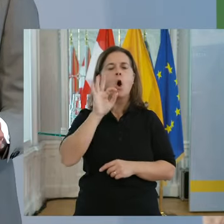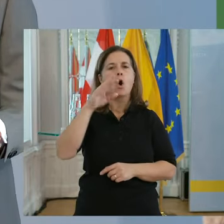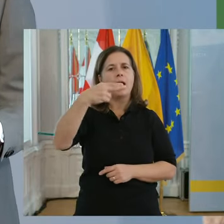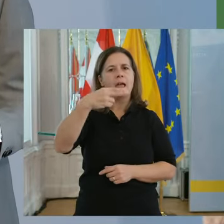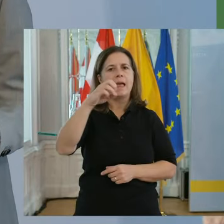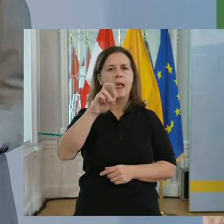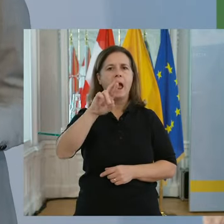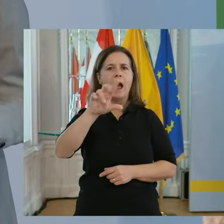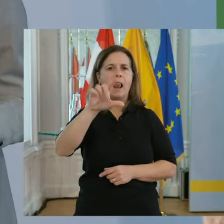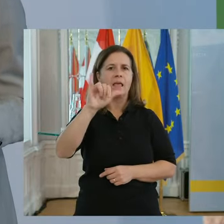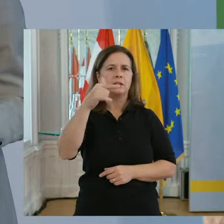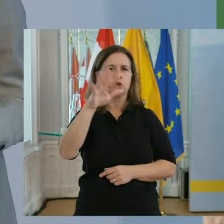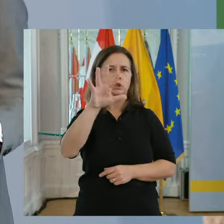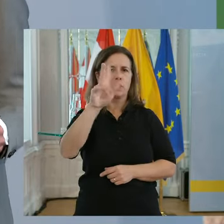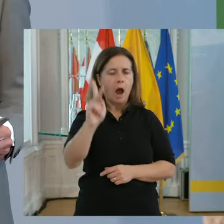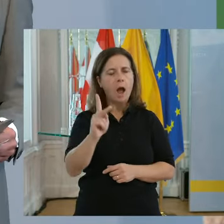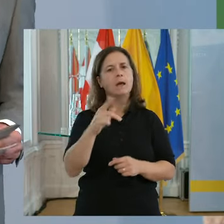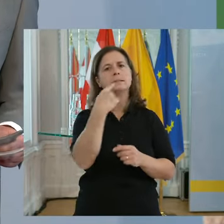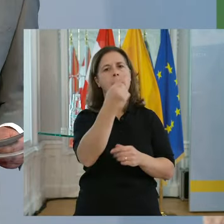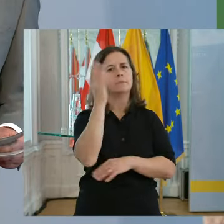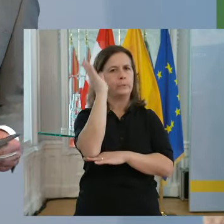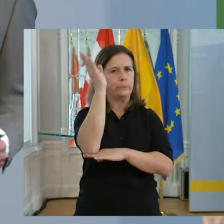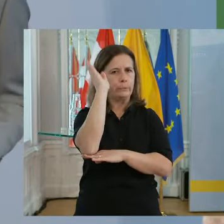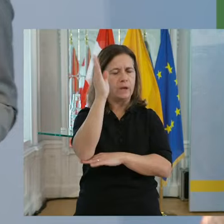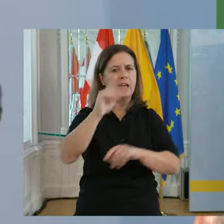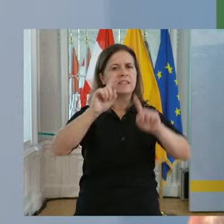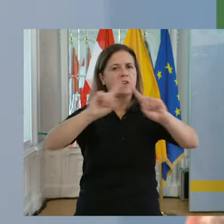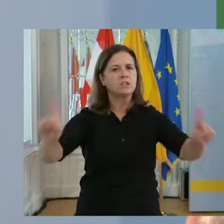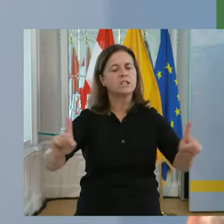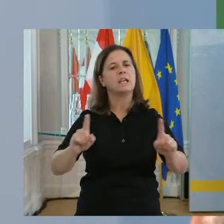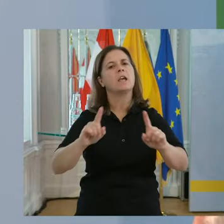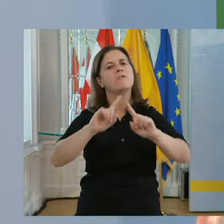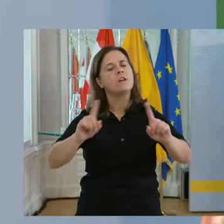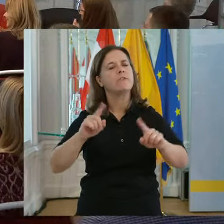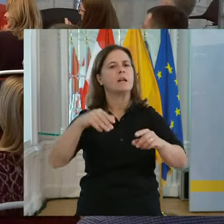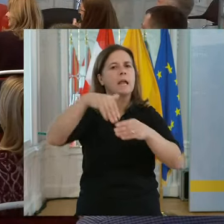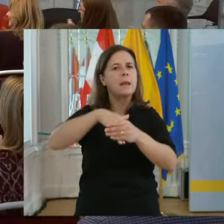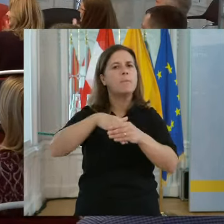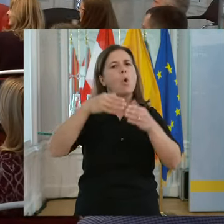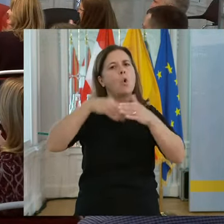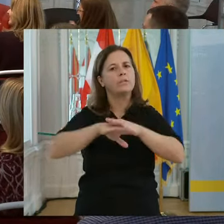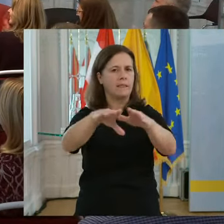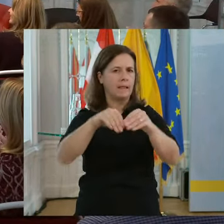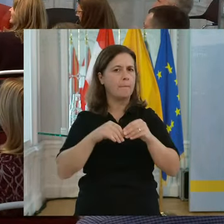halten zum Thema Diversity, Vielfalt in Unternehmen. Herzlich willkommen.